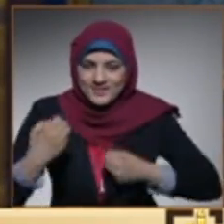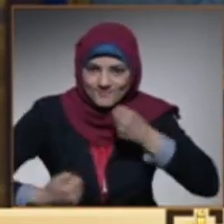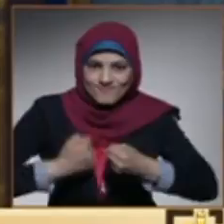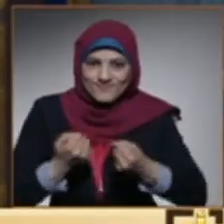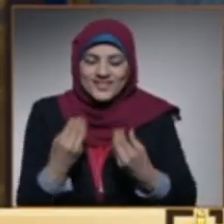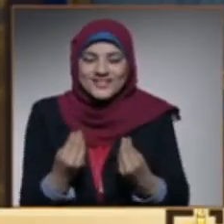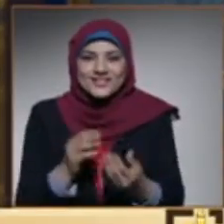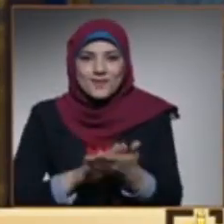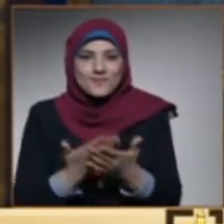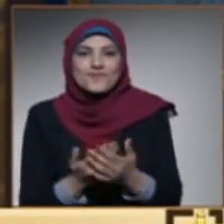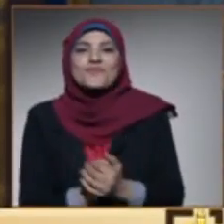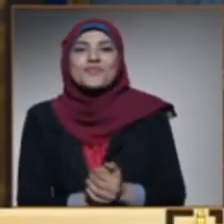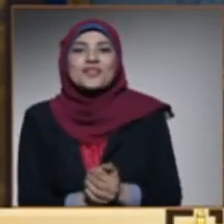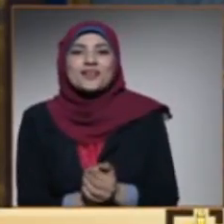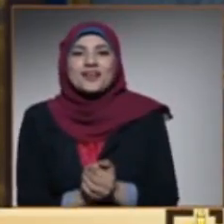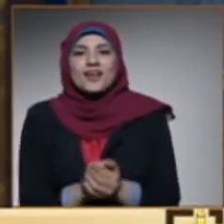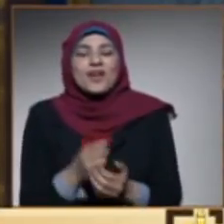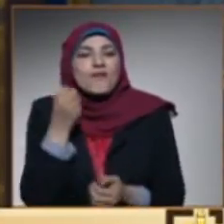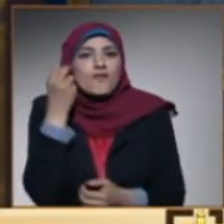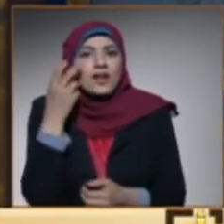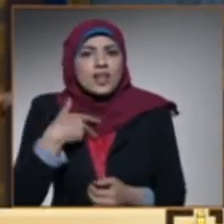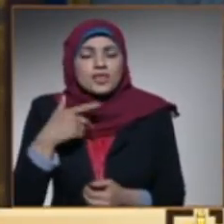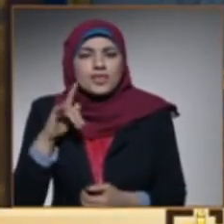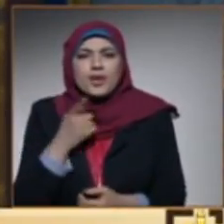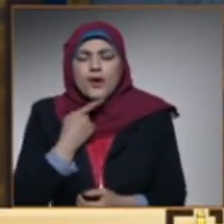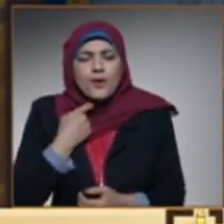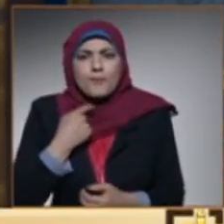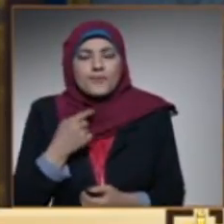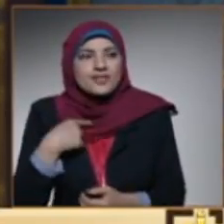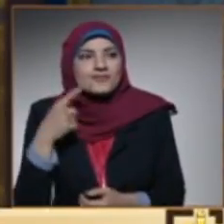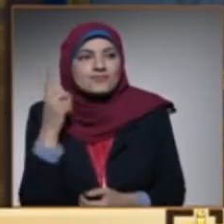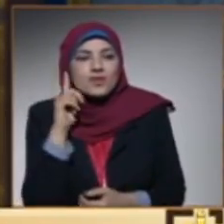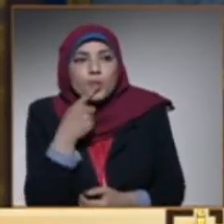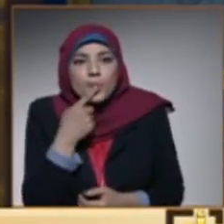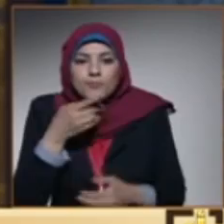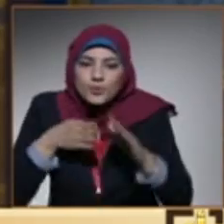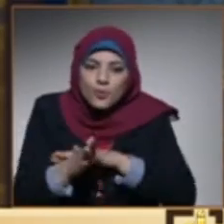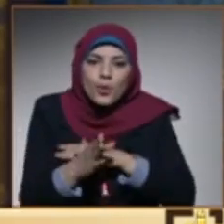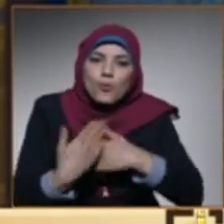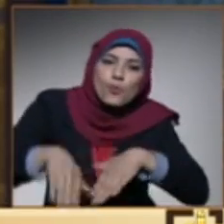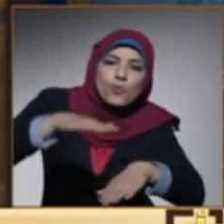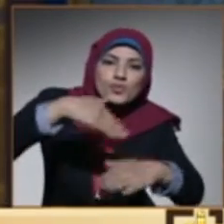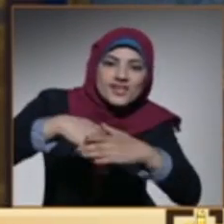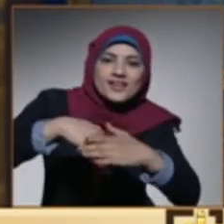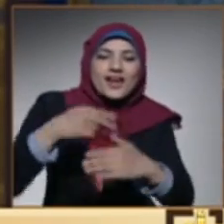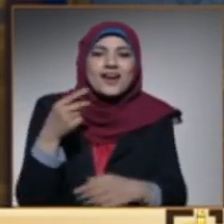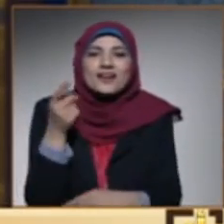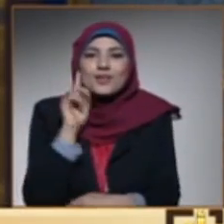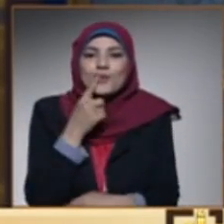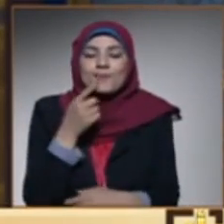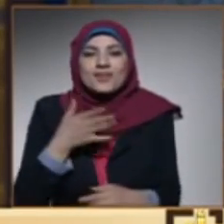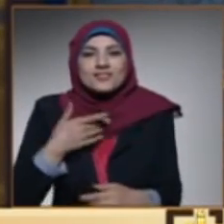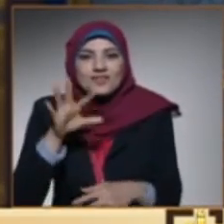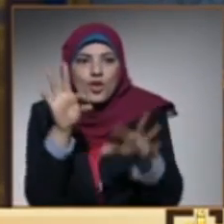الاشاره وكده. الفكرة ان احنا حابين ان احنا الصم من والى الصم، ان هم اللي يبدأوا ناخد الناس الممتازة في الصم اللي